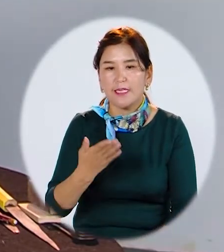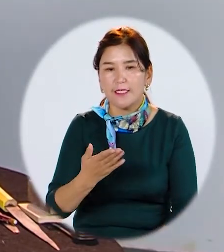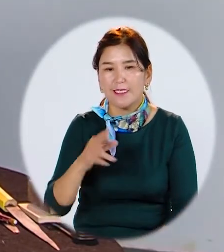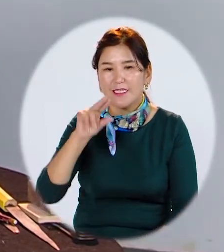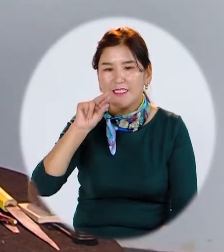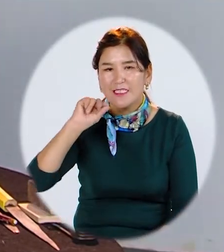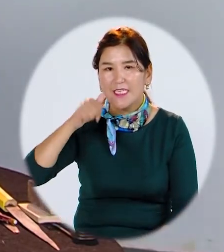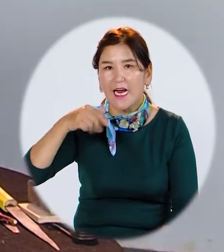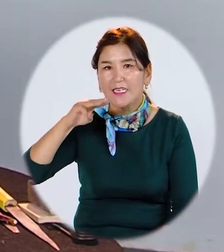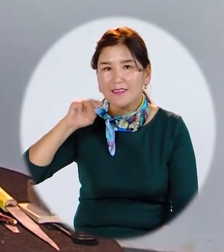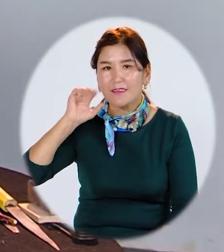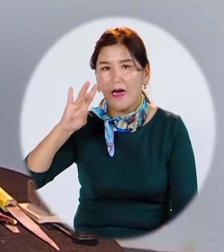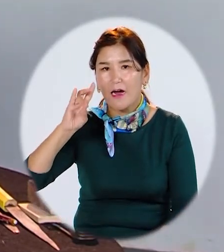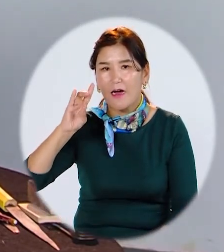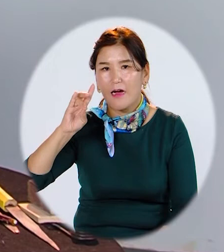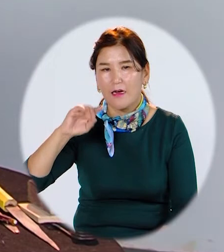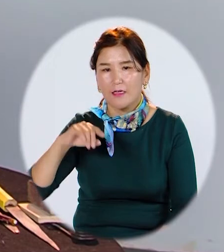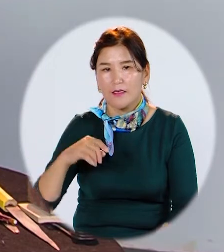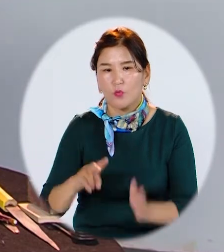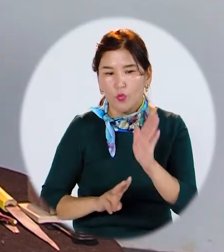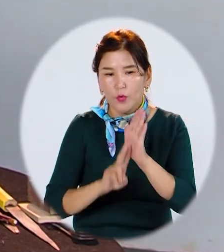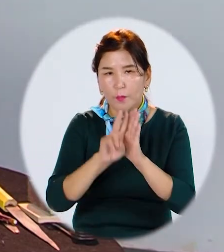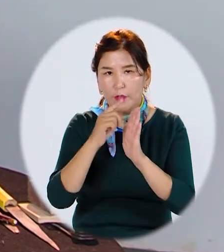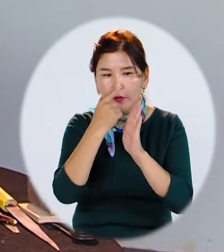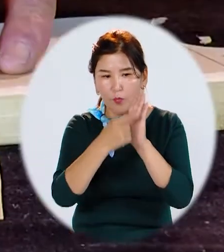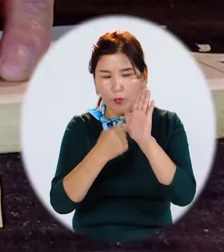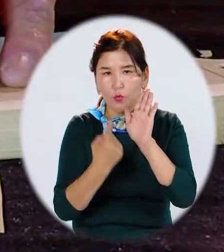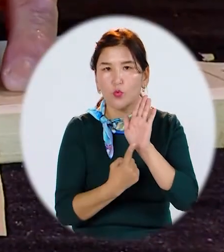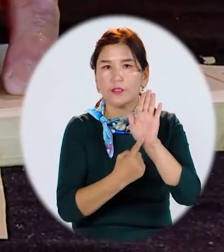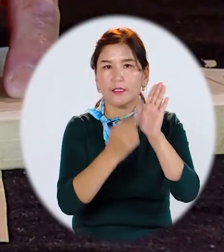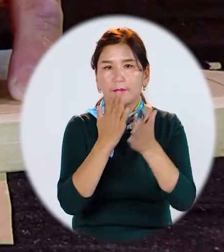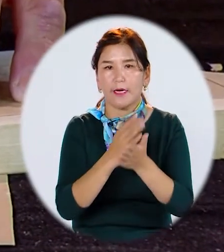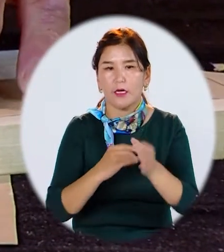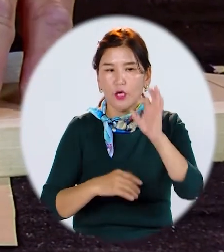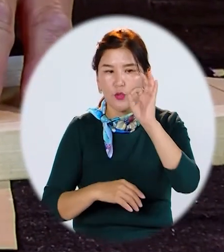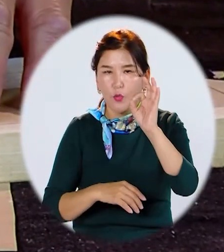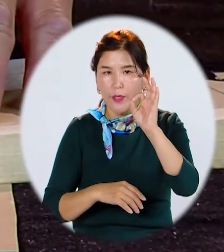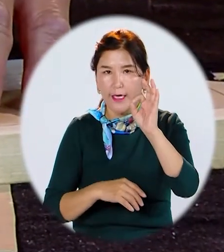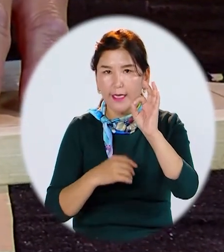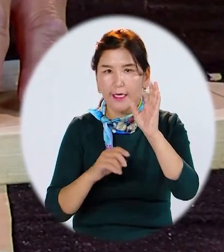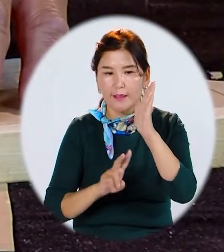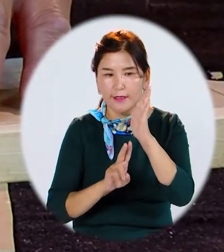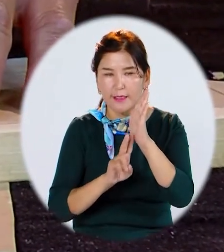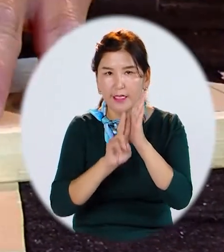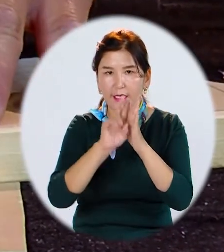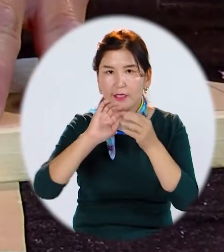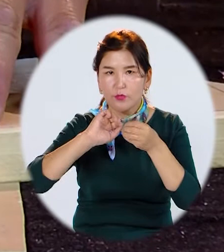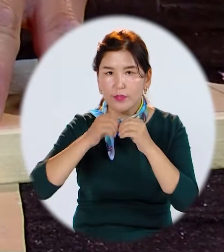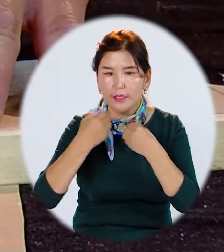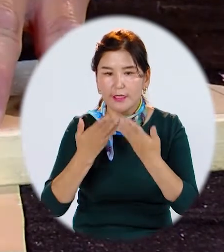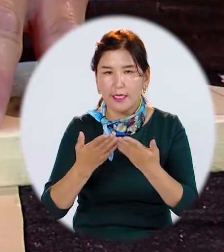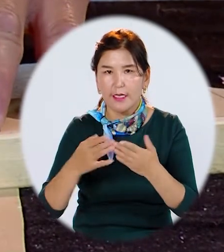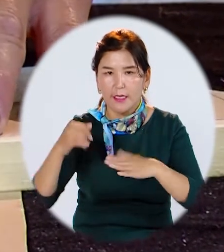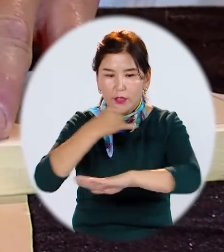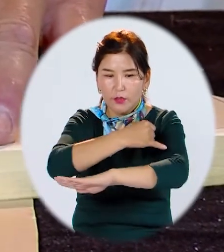байна. За нүхийг бүгдээ гаргаж үзүүлээ. За зураасны дагуу